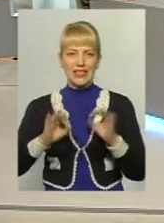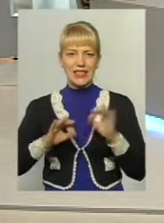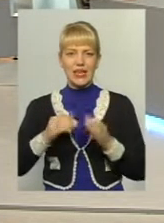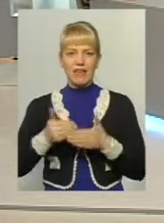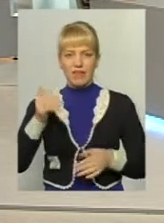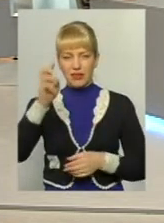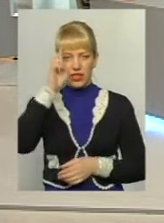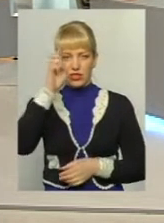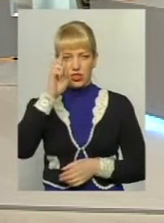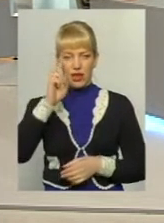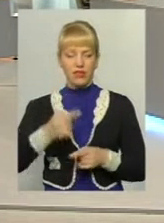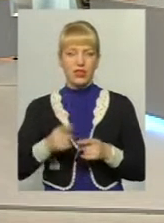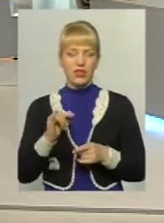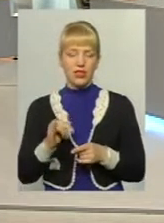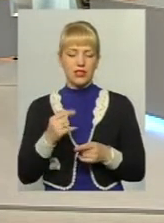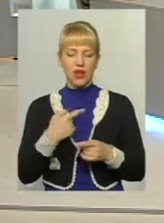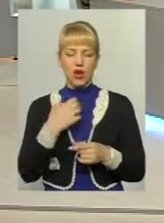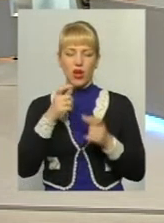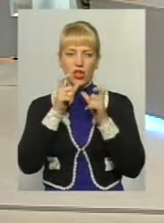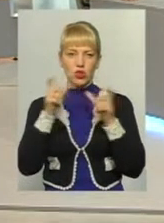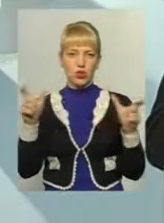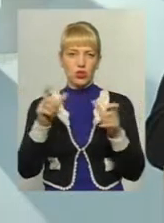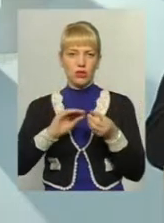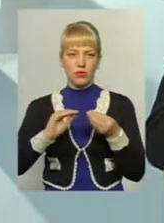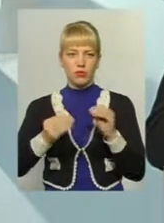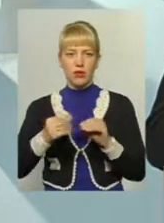на 180-160 тисяч гривень.